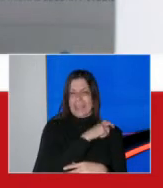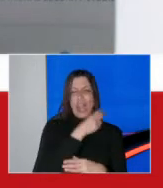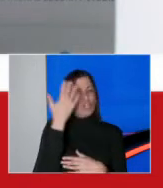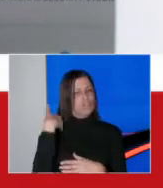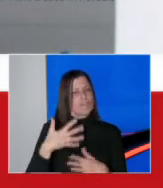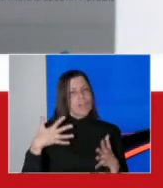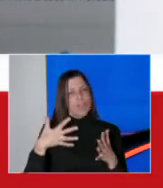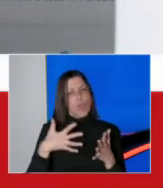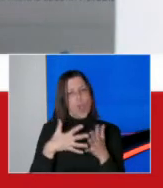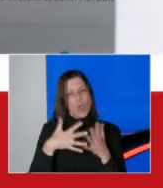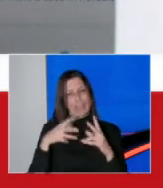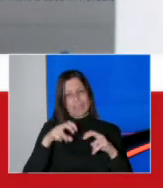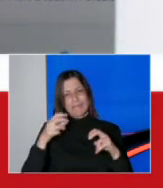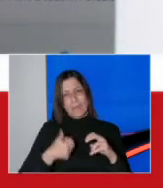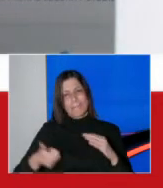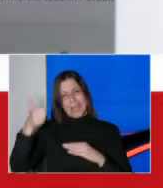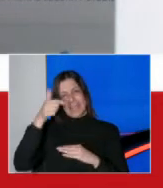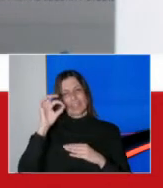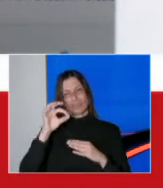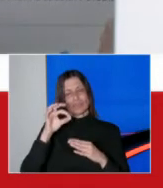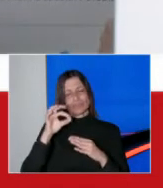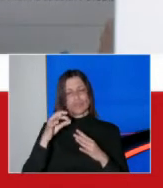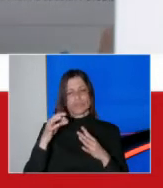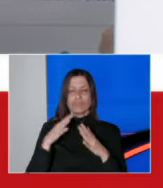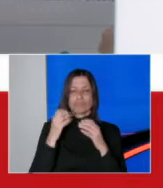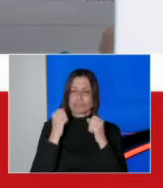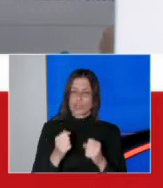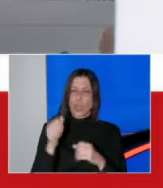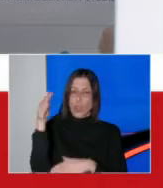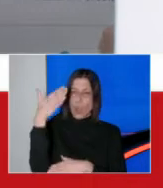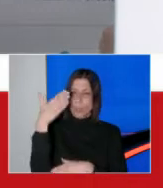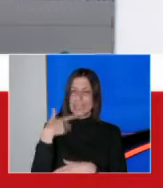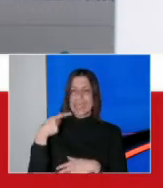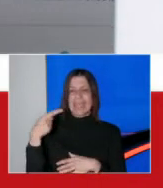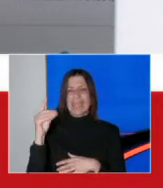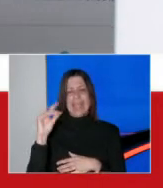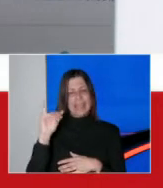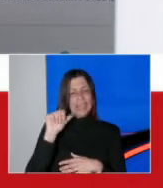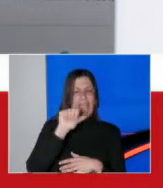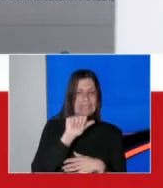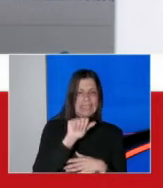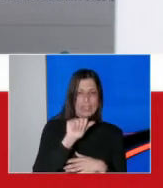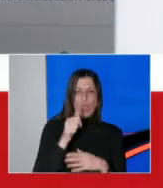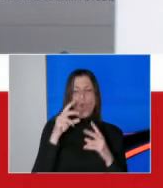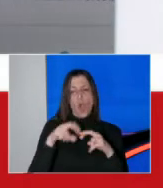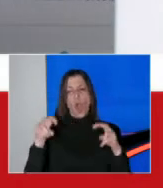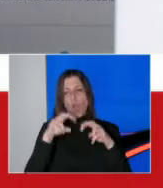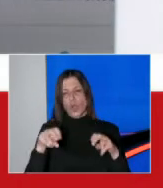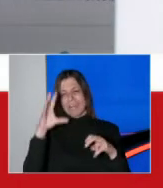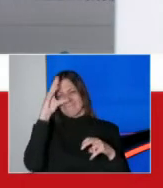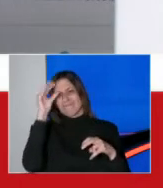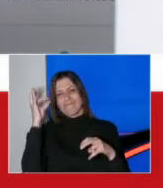וחוקר בכיר במכון למחקרי ביטחון לאומי, ידידי רב אלוף במילואים גדי אייזנקוט, חוקרות וחוקרי